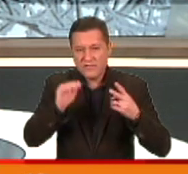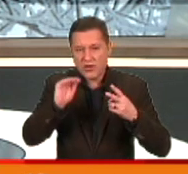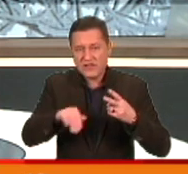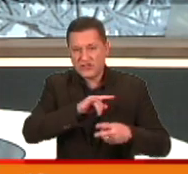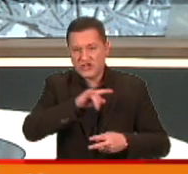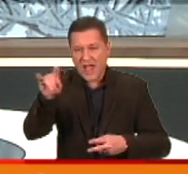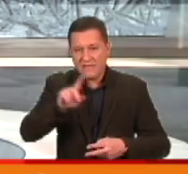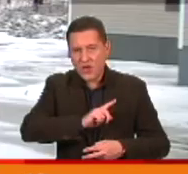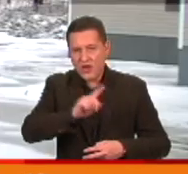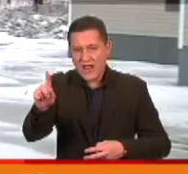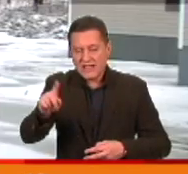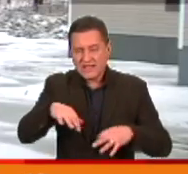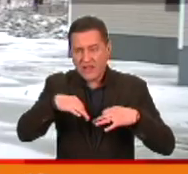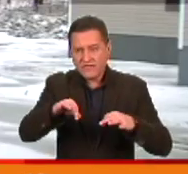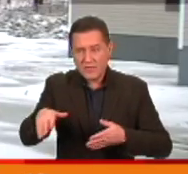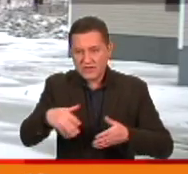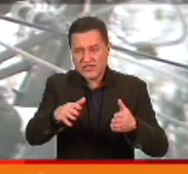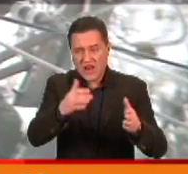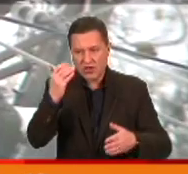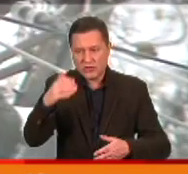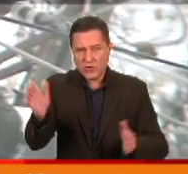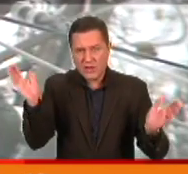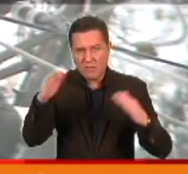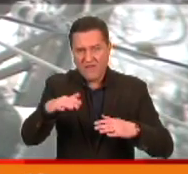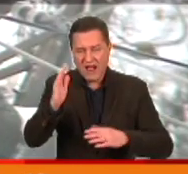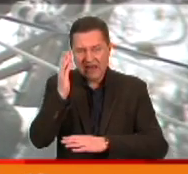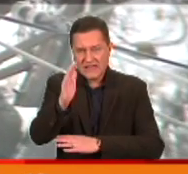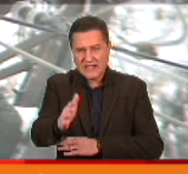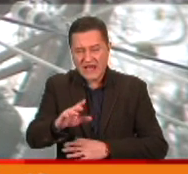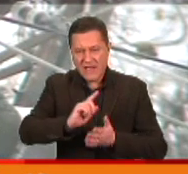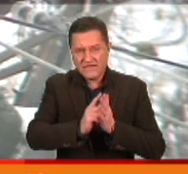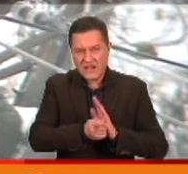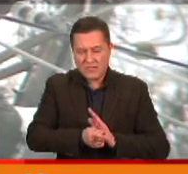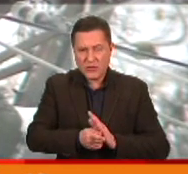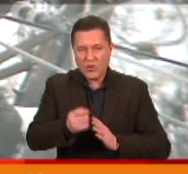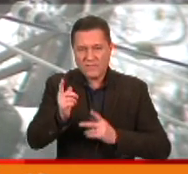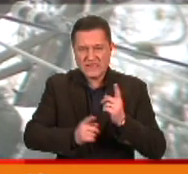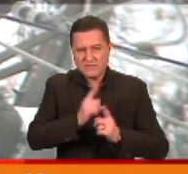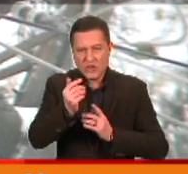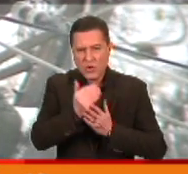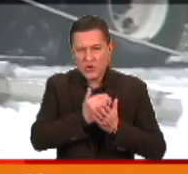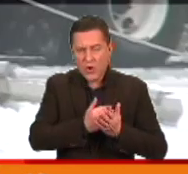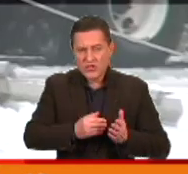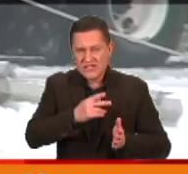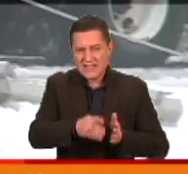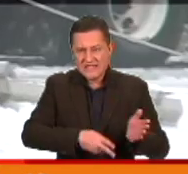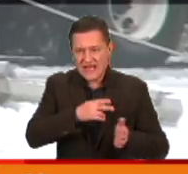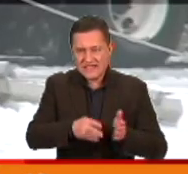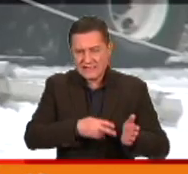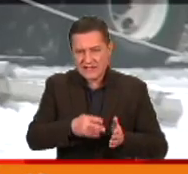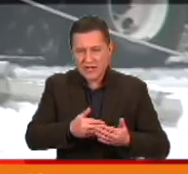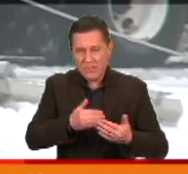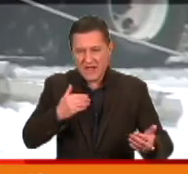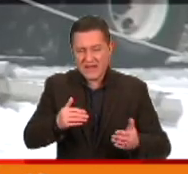1500 авіарейсів. На автомобільних шляхах сотні повалених дерев. Терміново змінюють розклади залізничні компанії. У переддень різдвяних